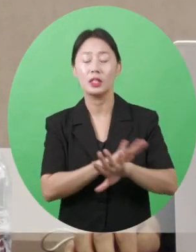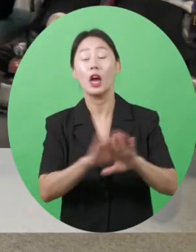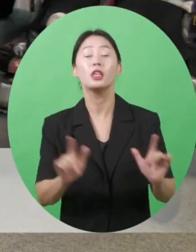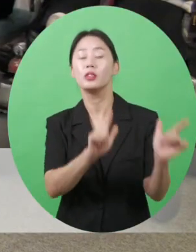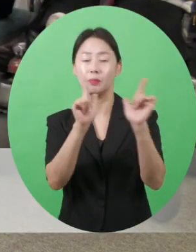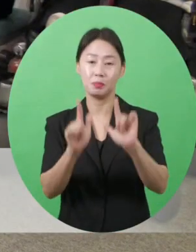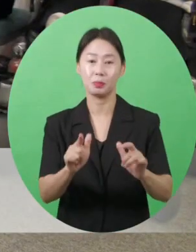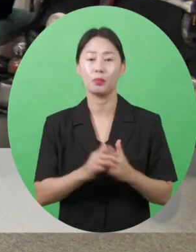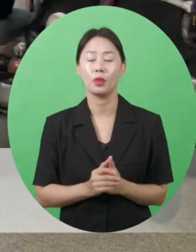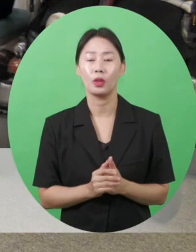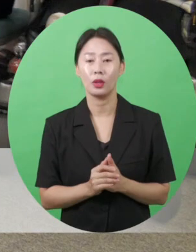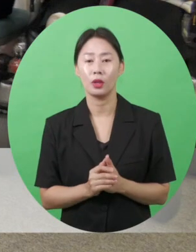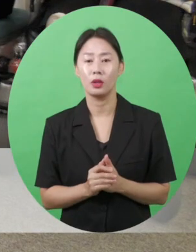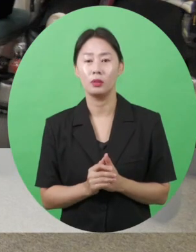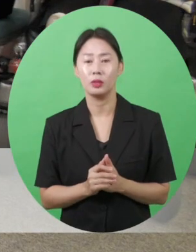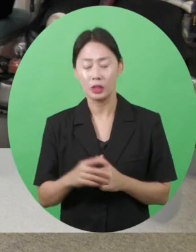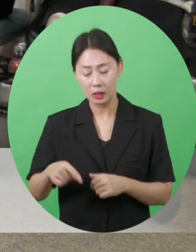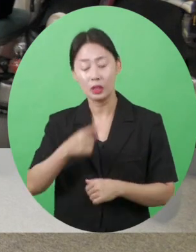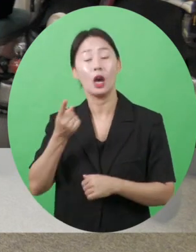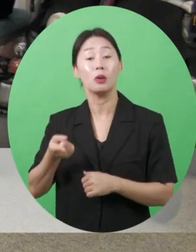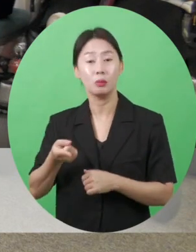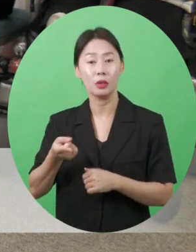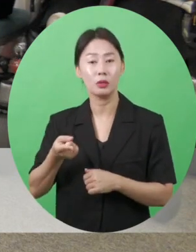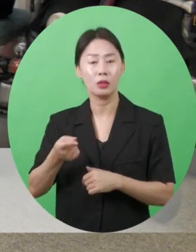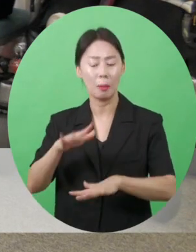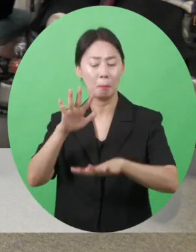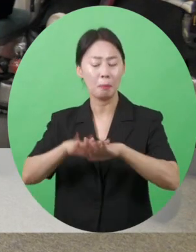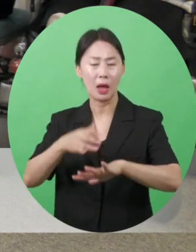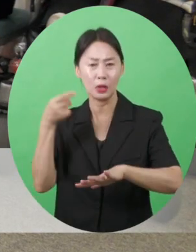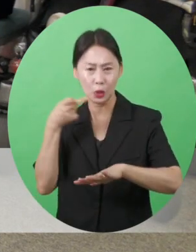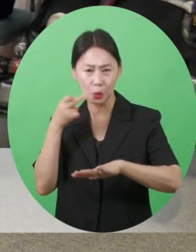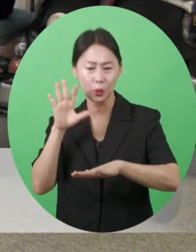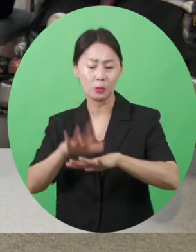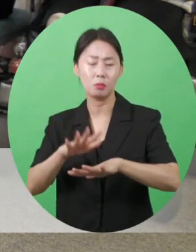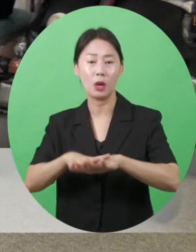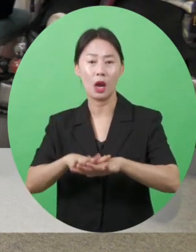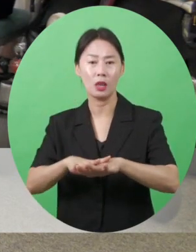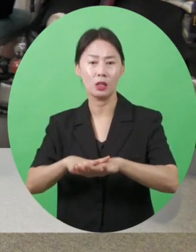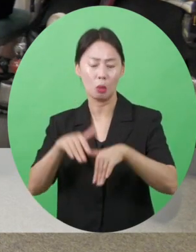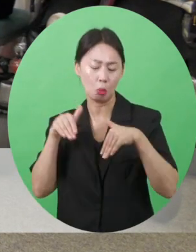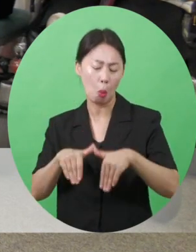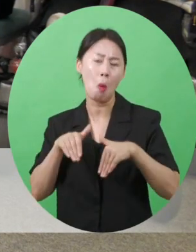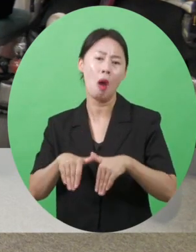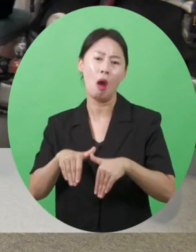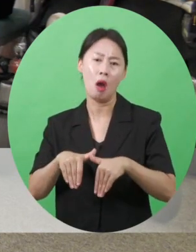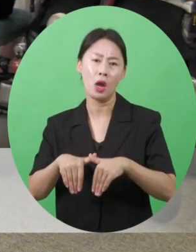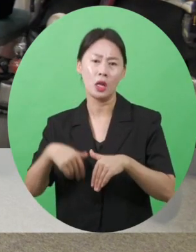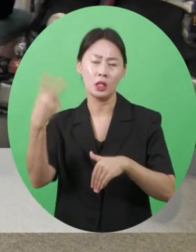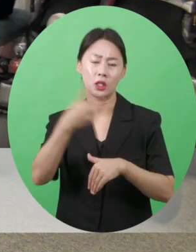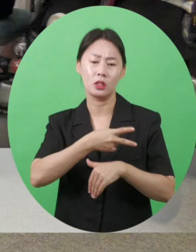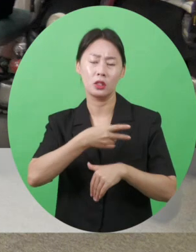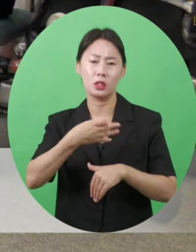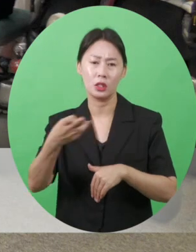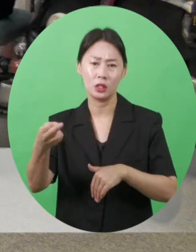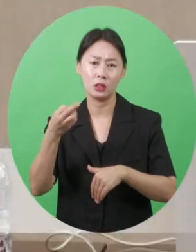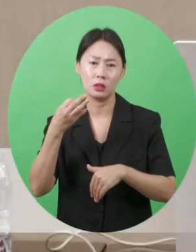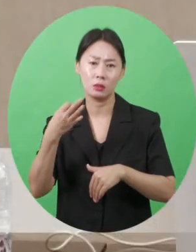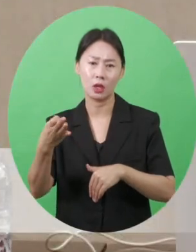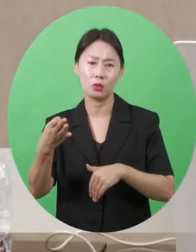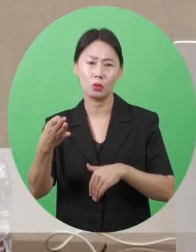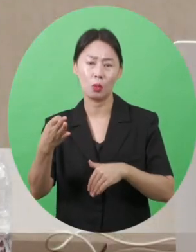정착했고요. 그다음장에 보시면 염전 노예 사건이 드디어 2014년에 보도가